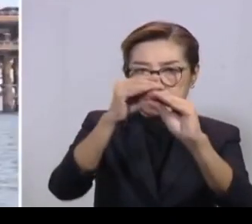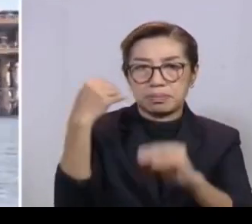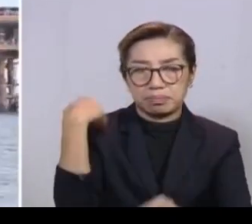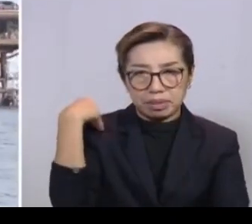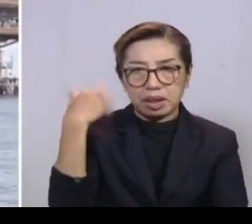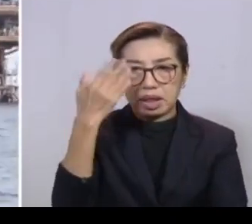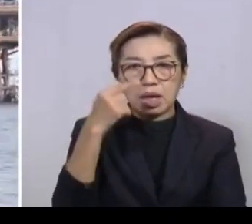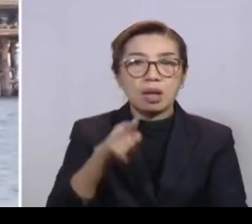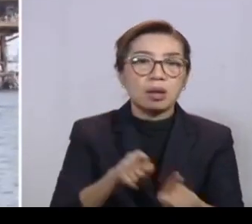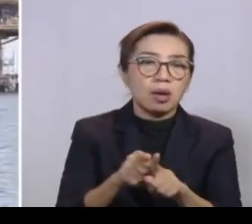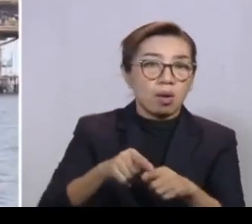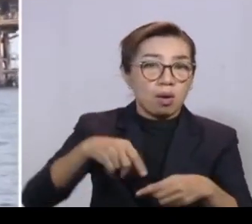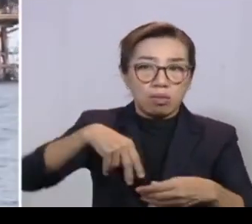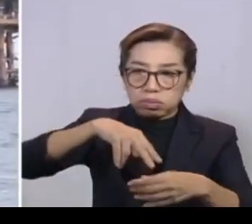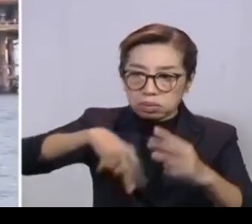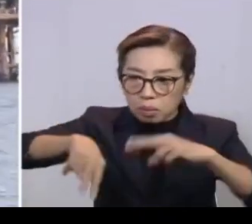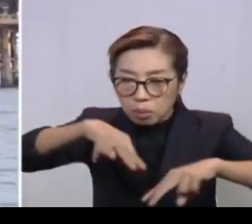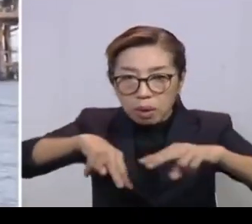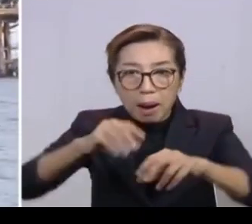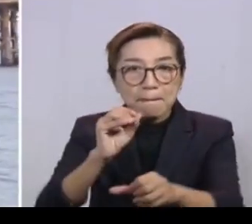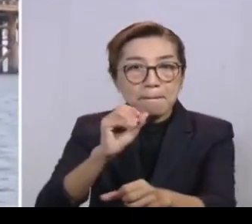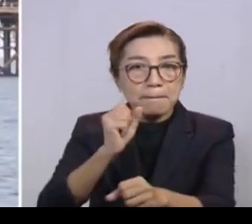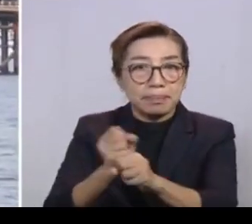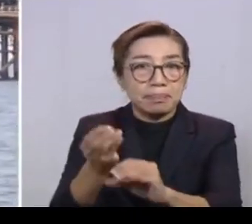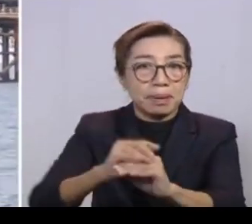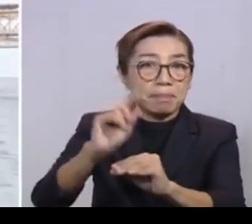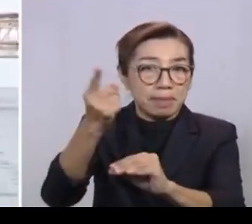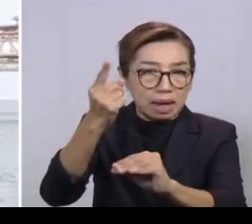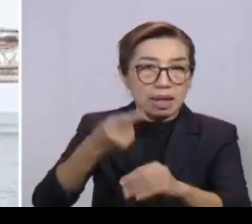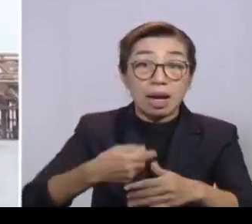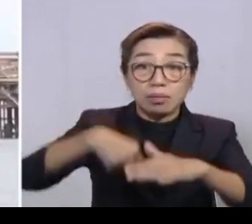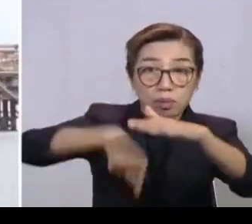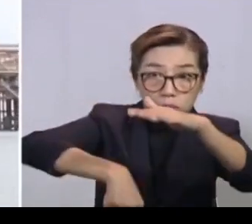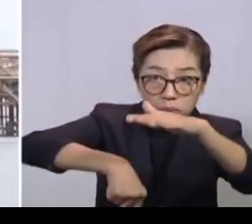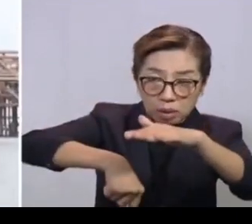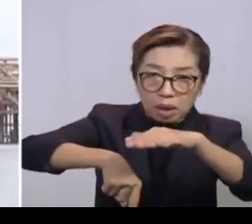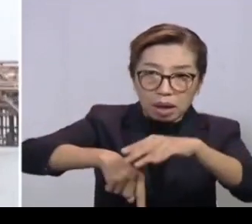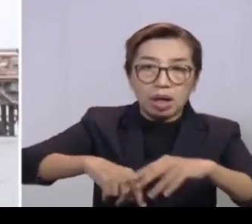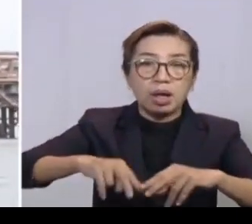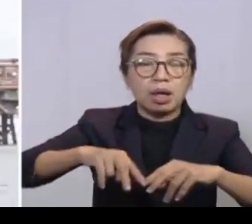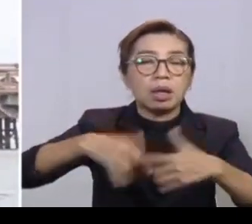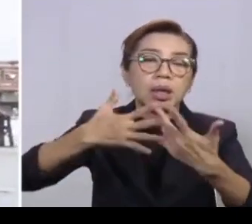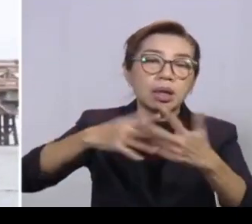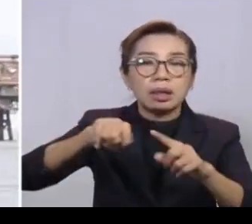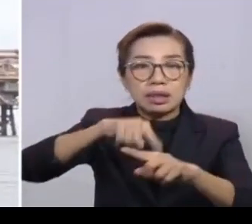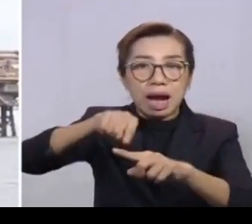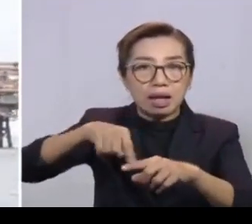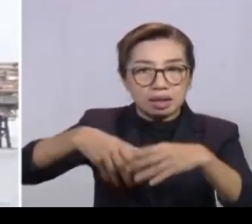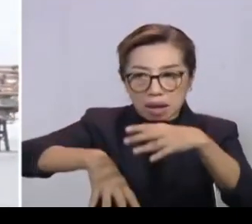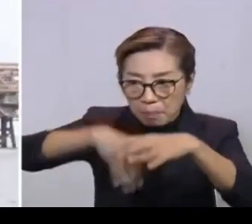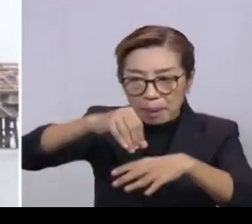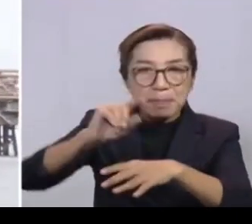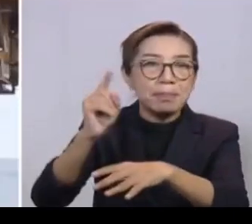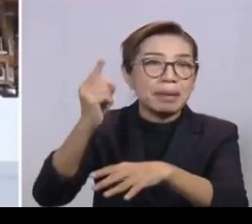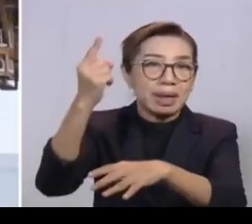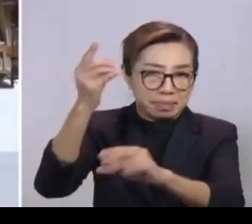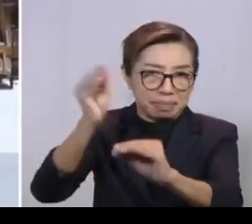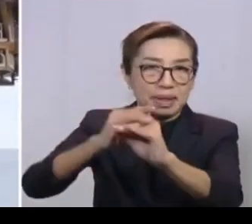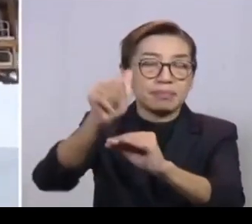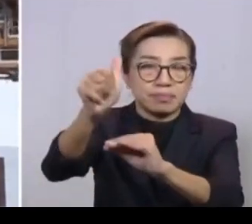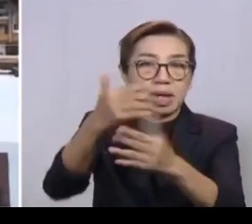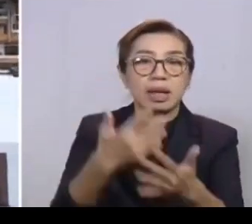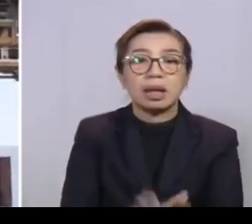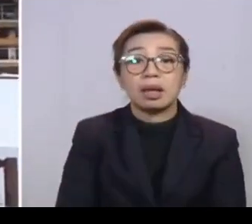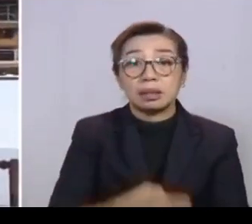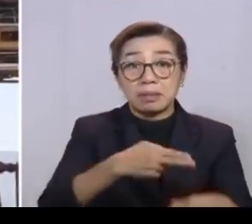ผลผลิตที่เพิ่มขึ้นจากการเพิ่มกำลังการผลิตของแหล่งเอราวัณหรือว่าg1/61นะฮะในขณะที่ธุรกิจน้ำมันหรือว่า